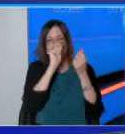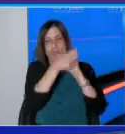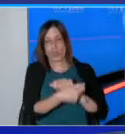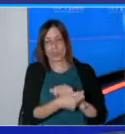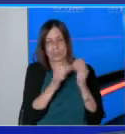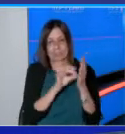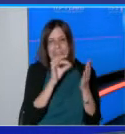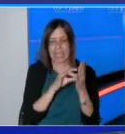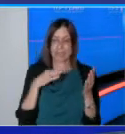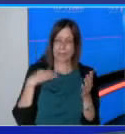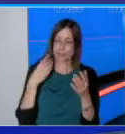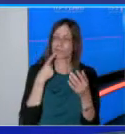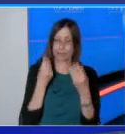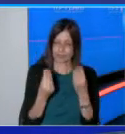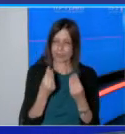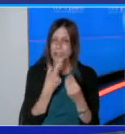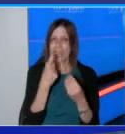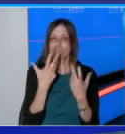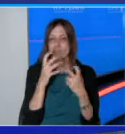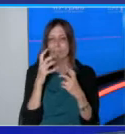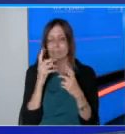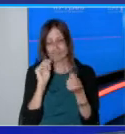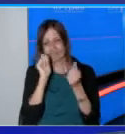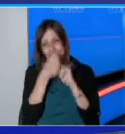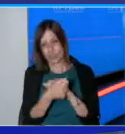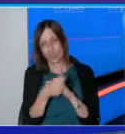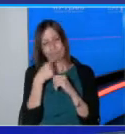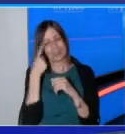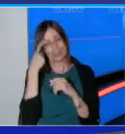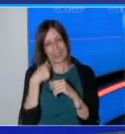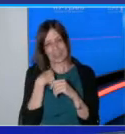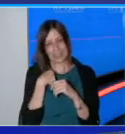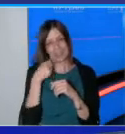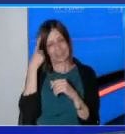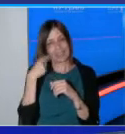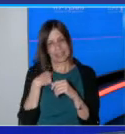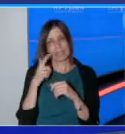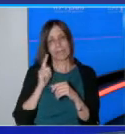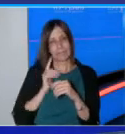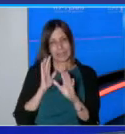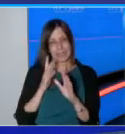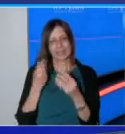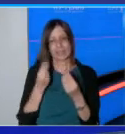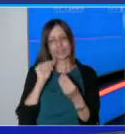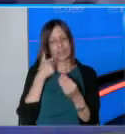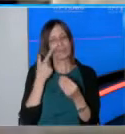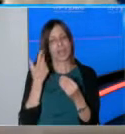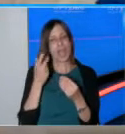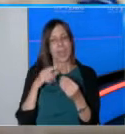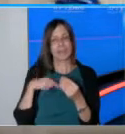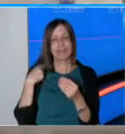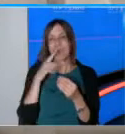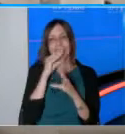במשרד הבריאות. אז רגע, 180 מעלות, אני אומרת עכשיו את דעתי הפרטית, קודם כל אני אומרת הרבה זמן,